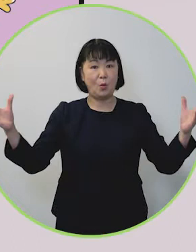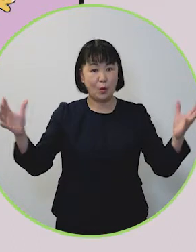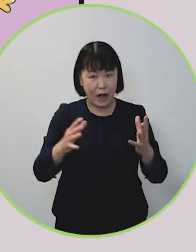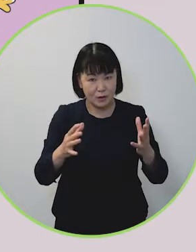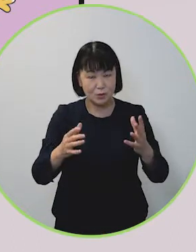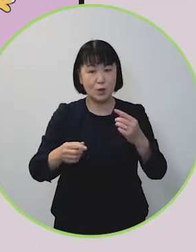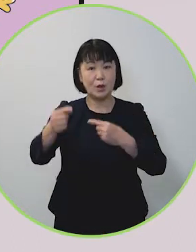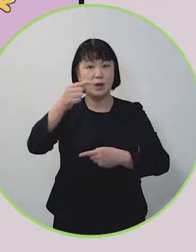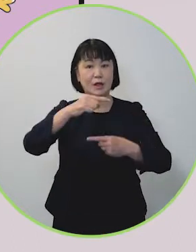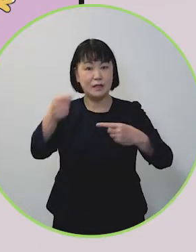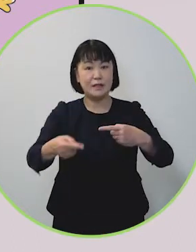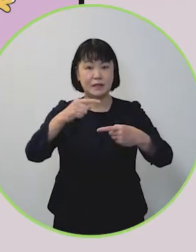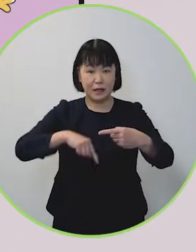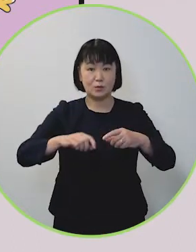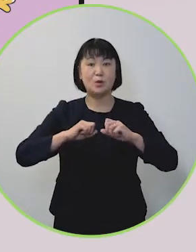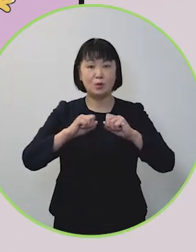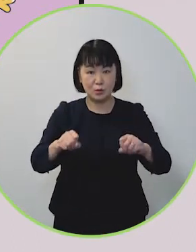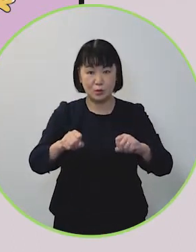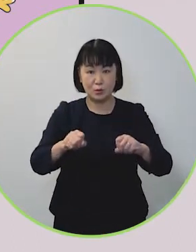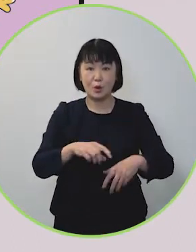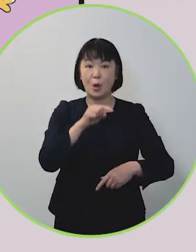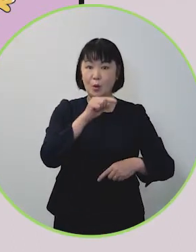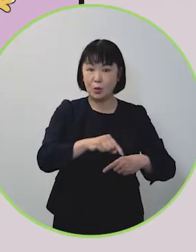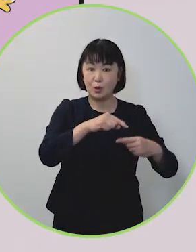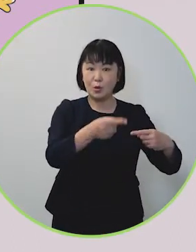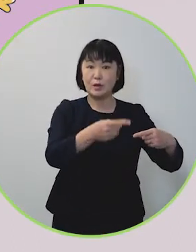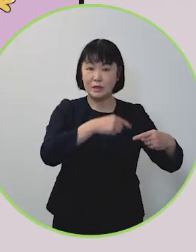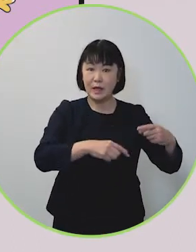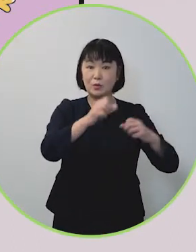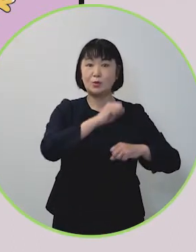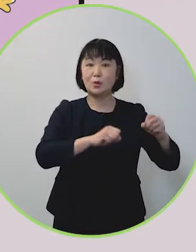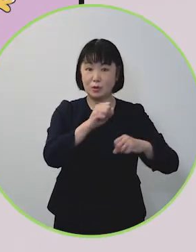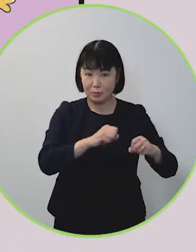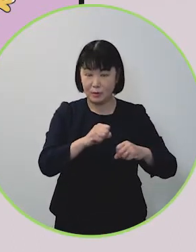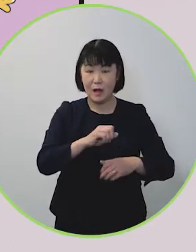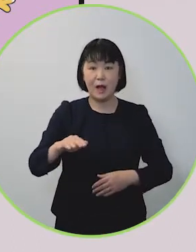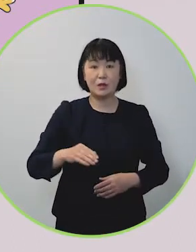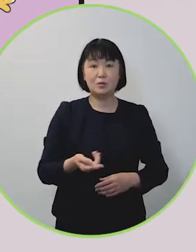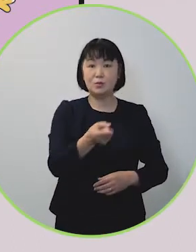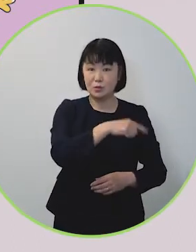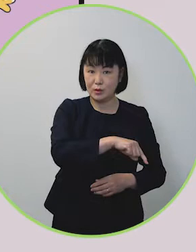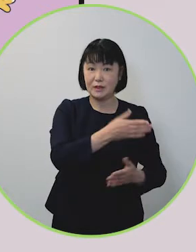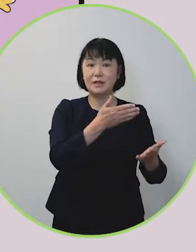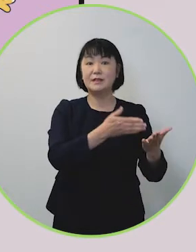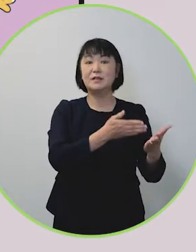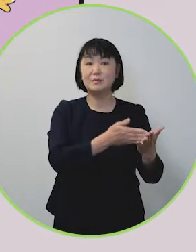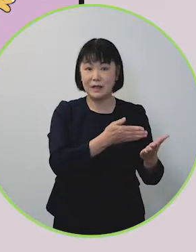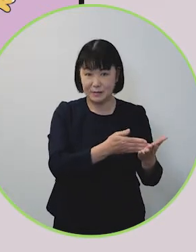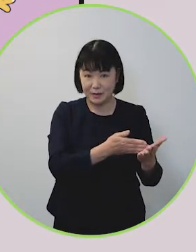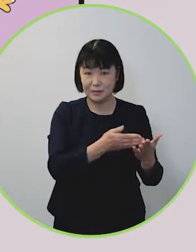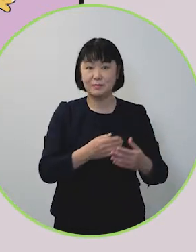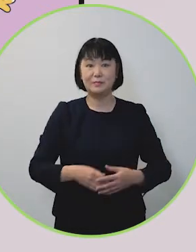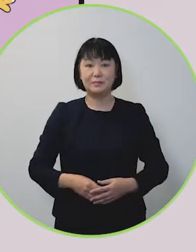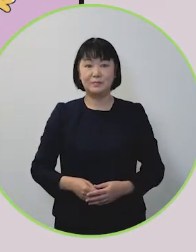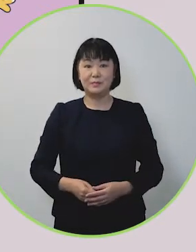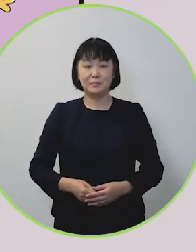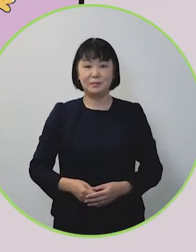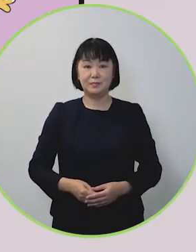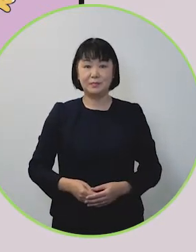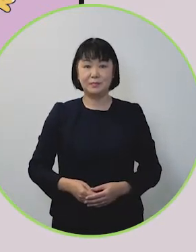リサイクルすることこの皆さんと北区の取り組みについては次の part で詳しく説明する